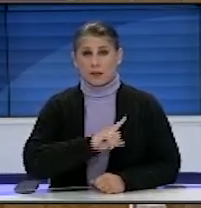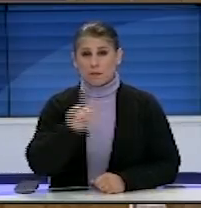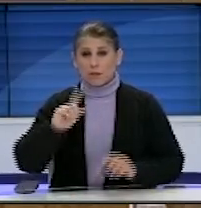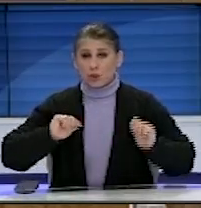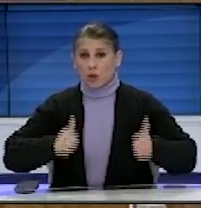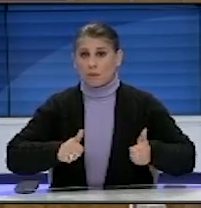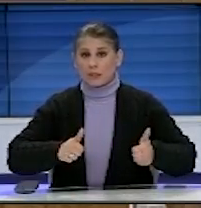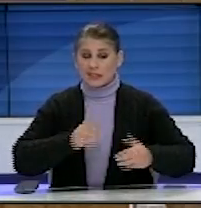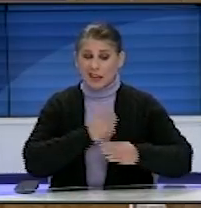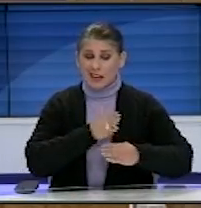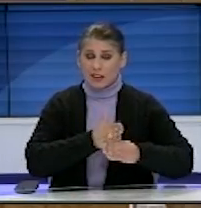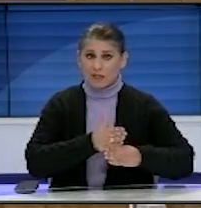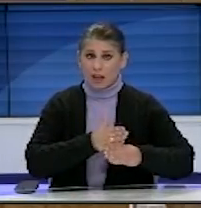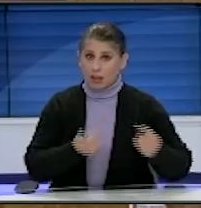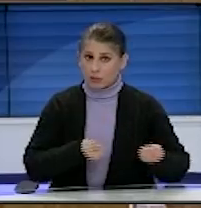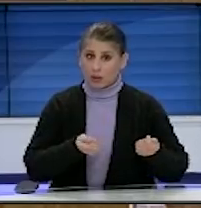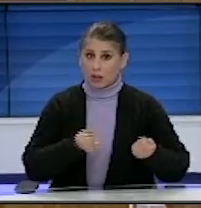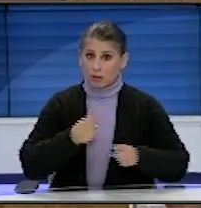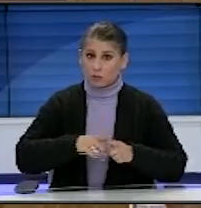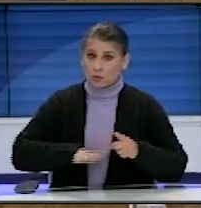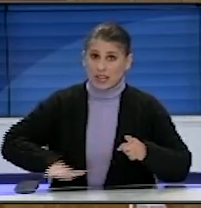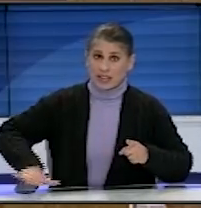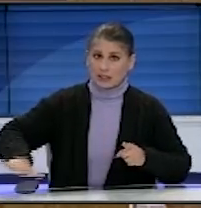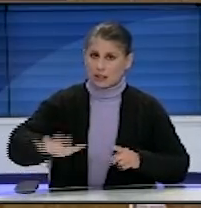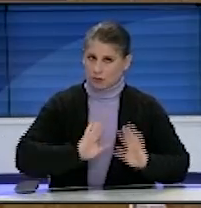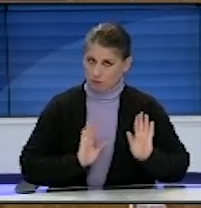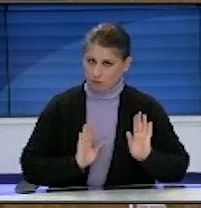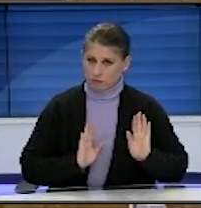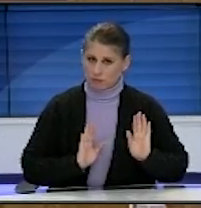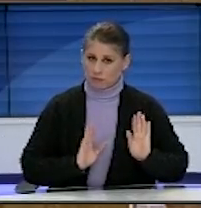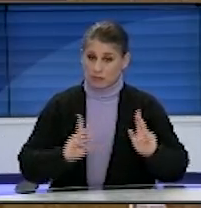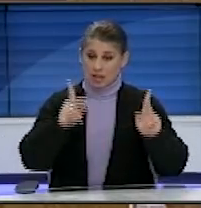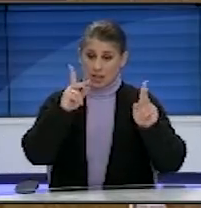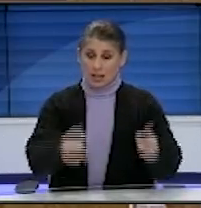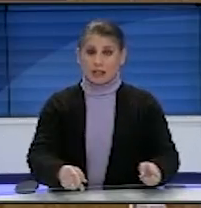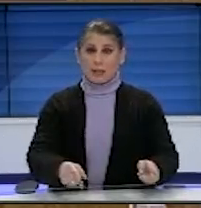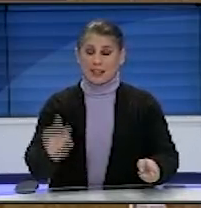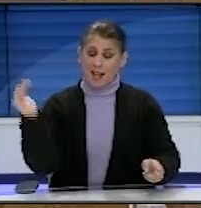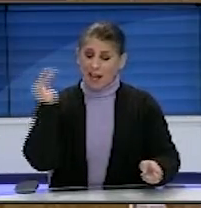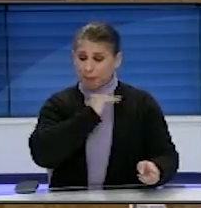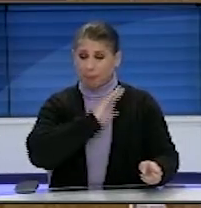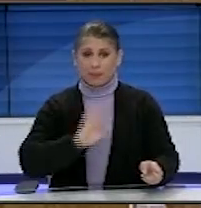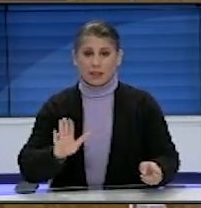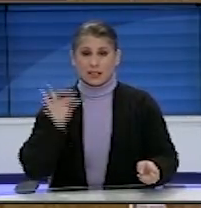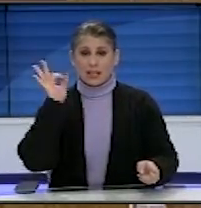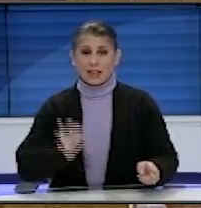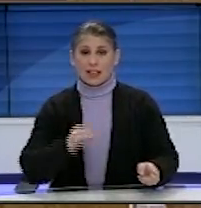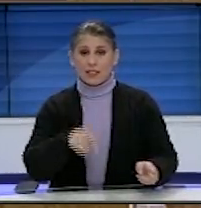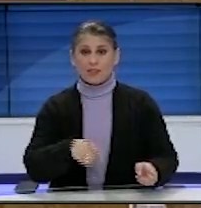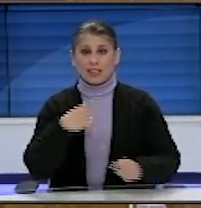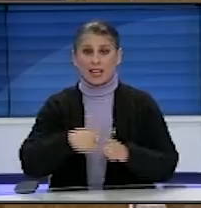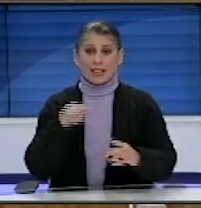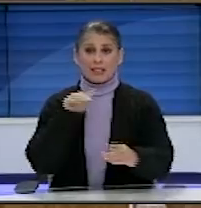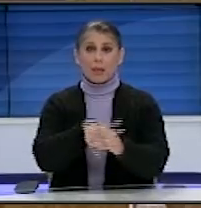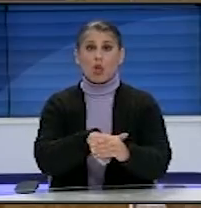τολμήσετε να ενεργήσετε κρυφά από τον ελληνικό λαό να σταματήσει αμέσως κάθε τέτοια